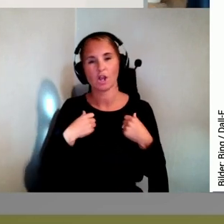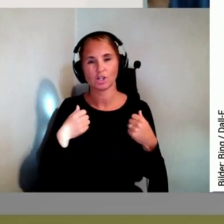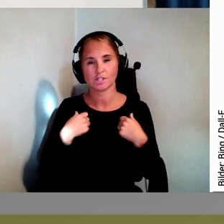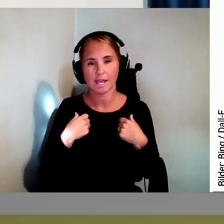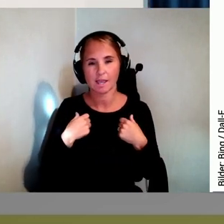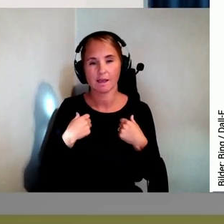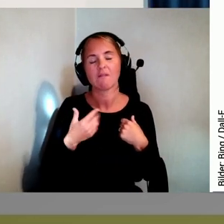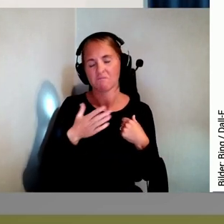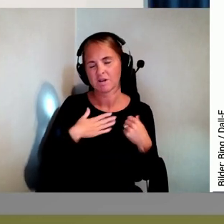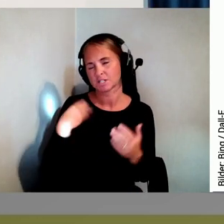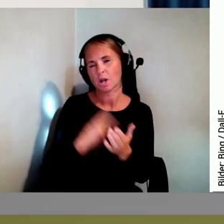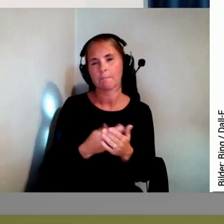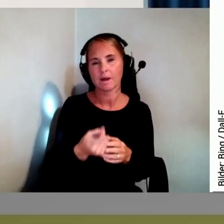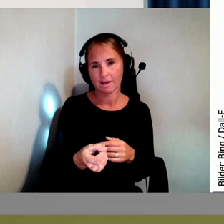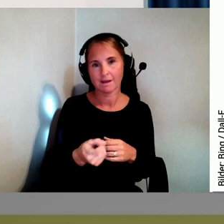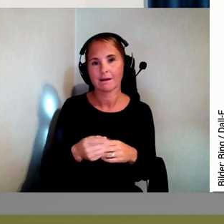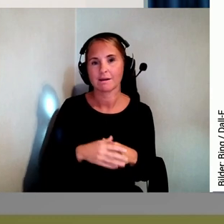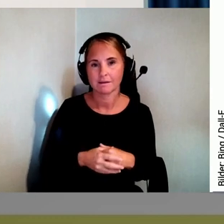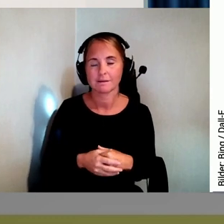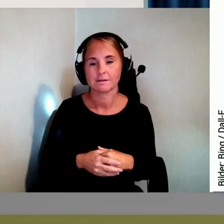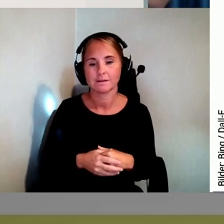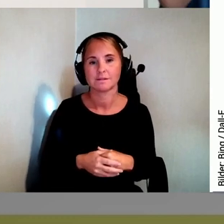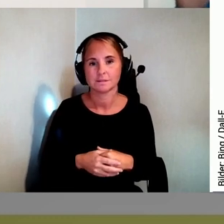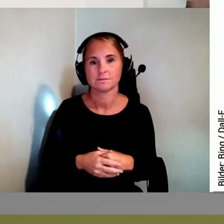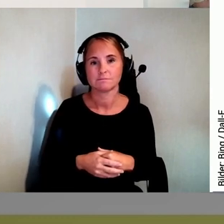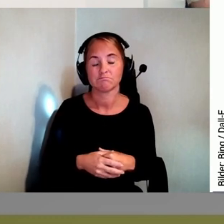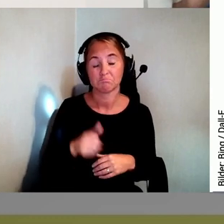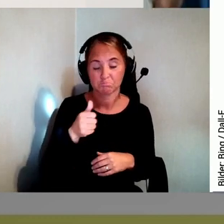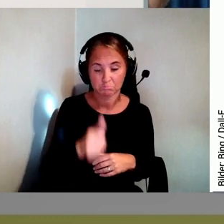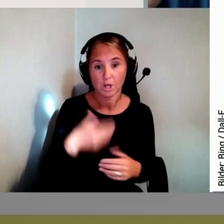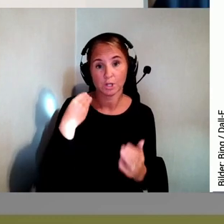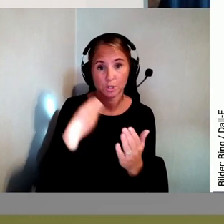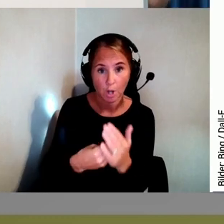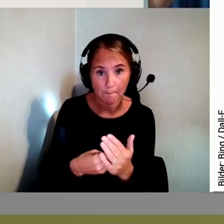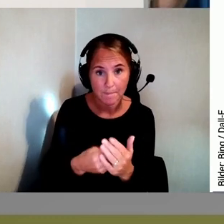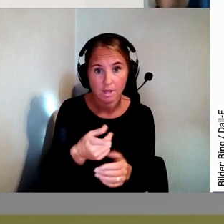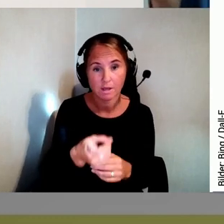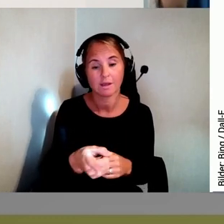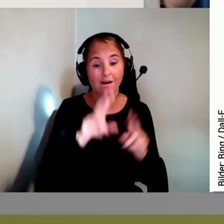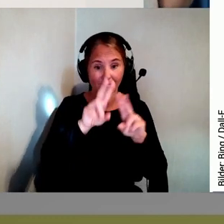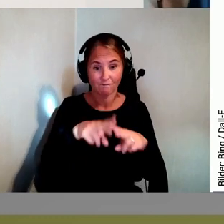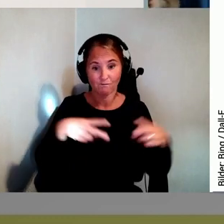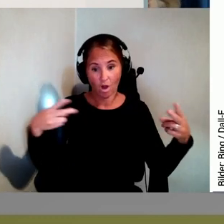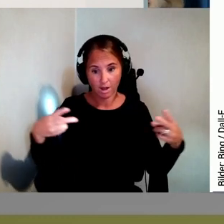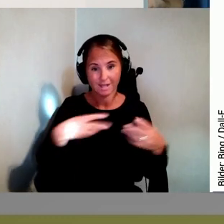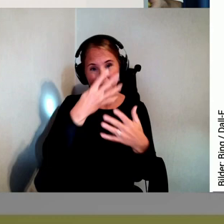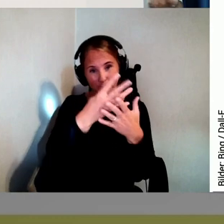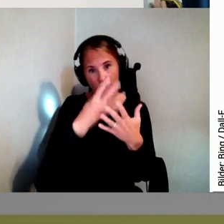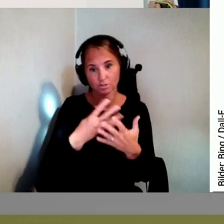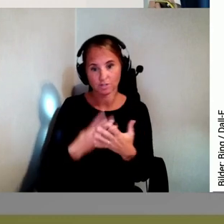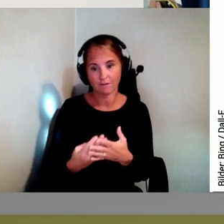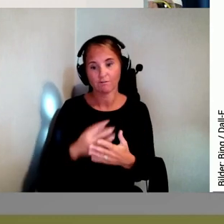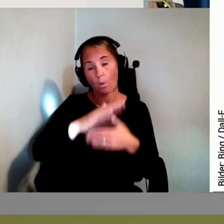absolut Ha den vill Jag köpa va så jag trycker på köp på den och ett vanligt mönster då för återkoppling är ju